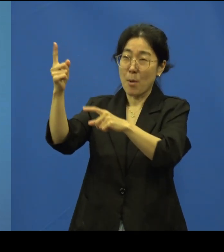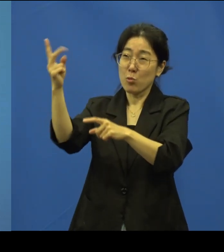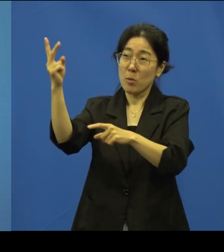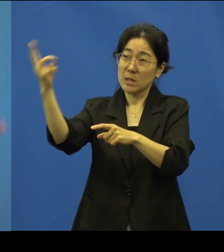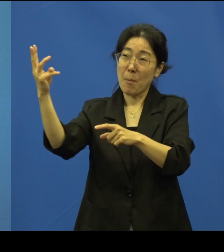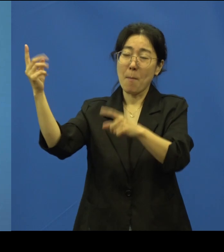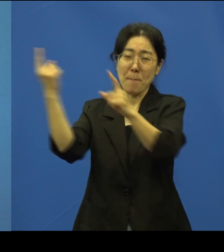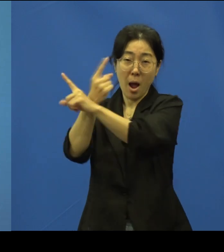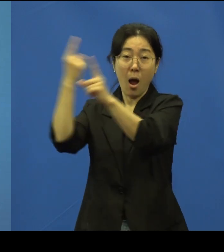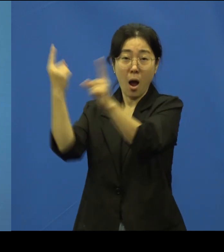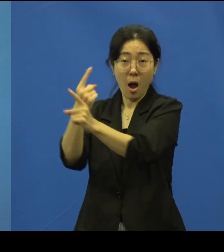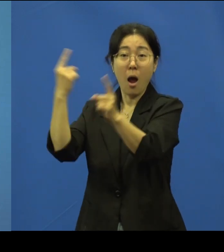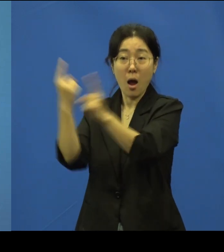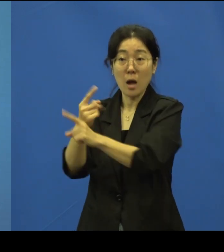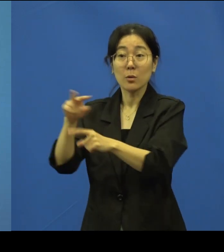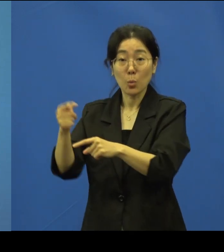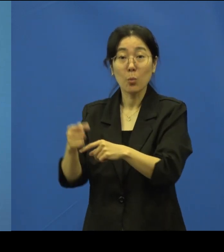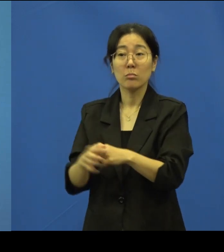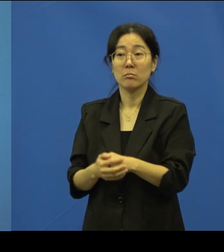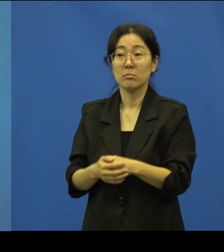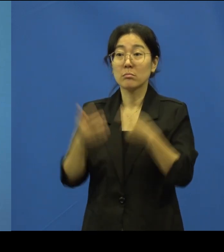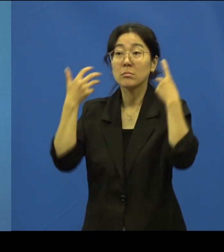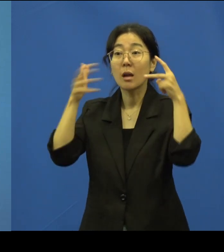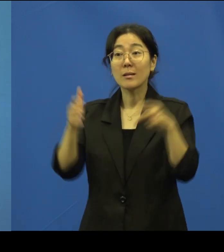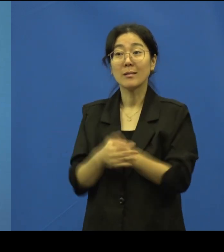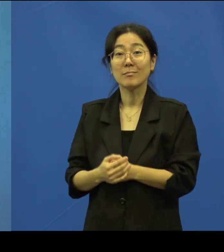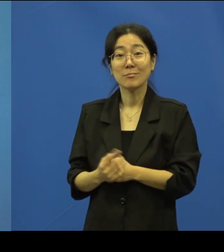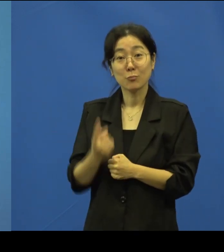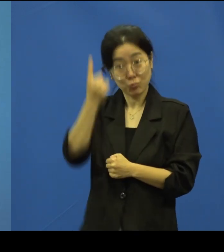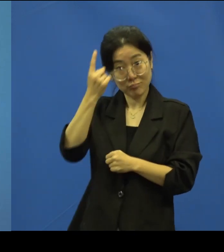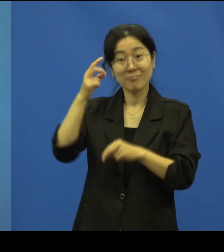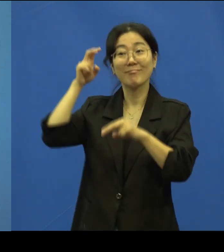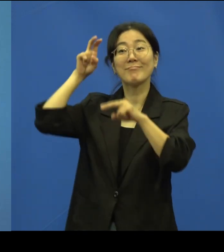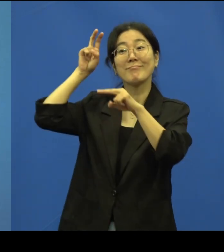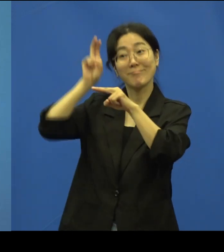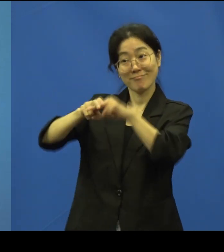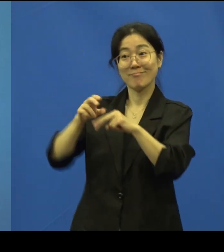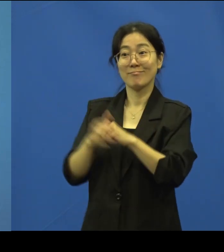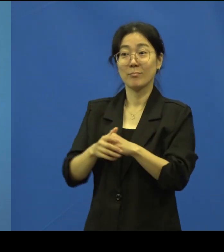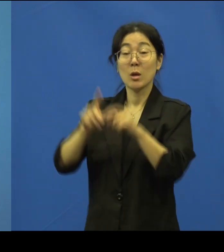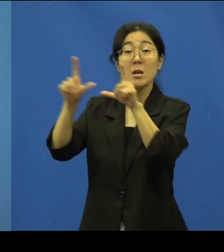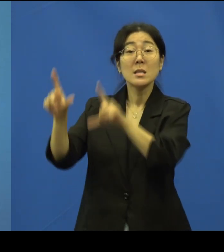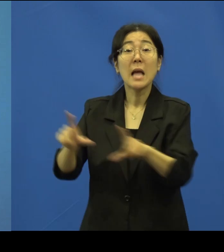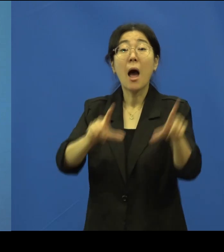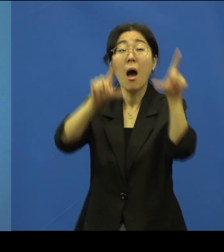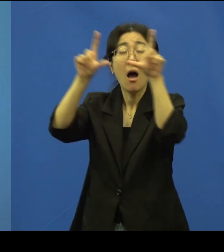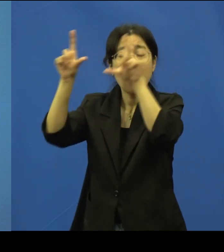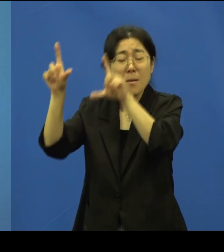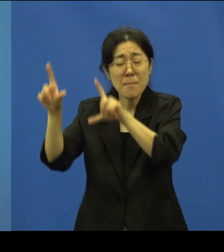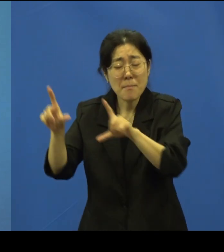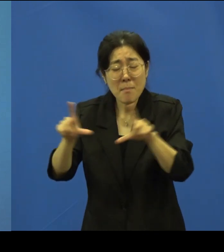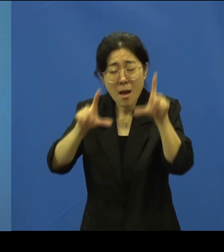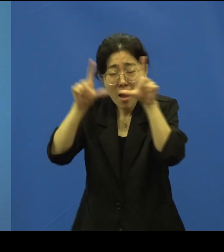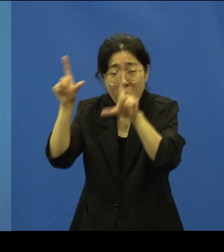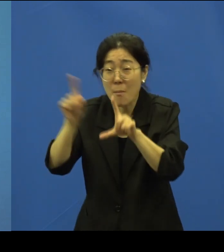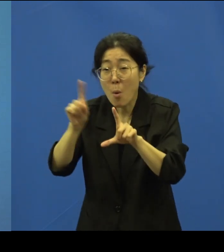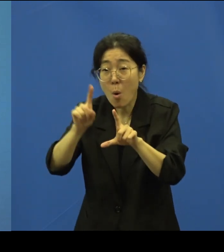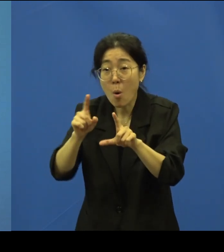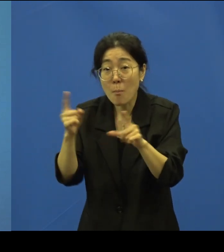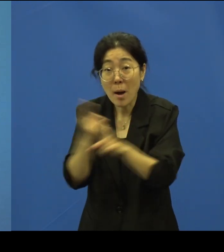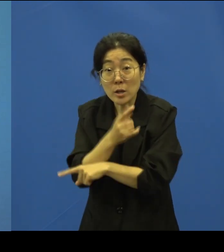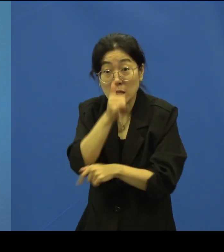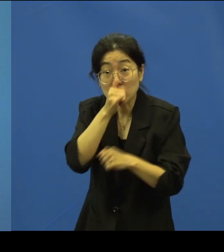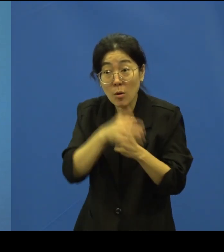바뀌고 왕조가 바뀌는데도 이 다니엘의 삶의 영향력은 끝나지